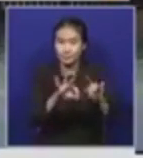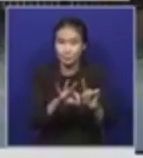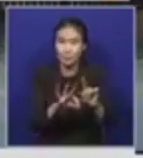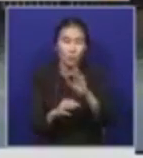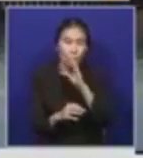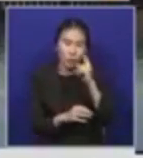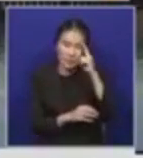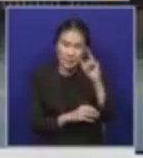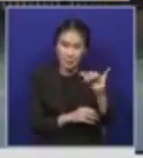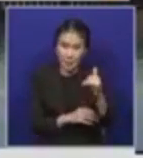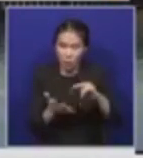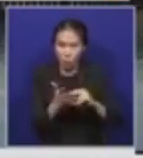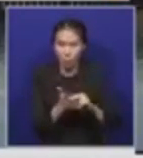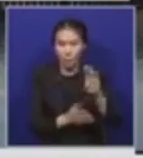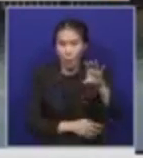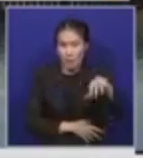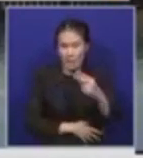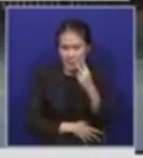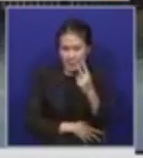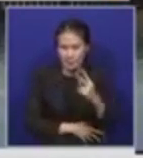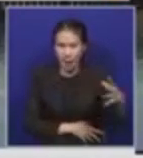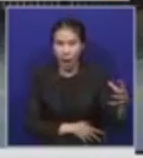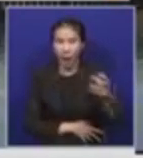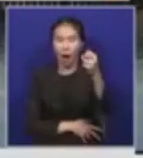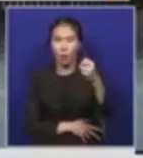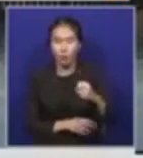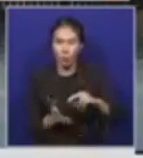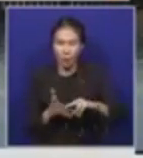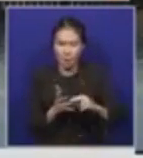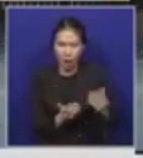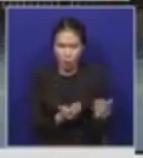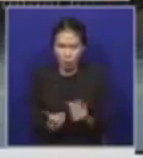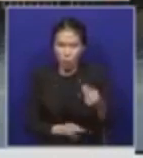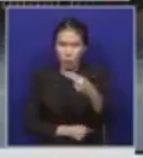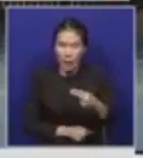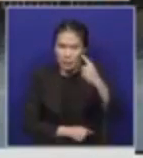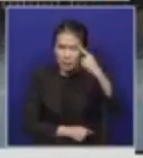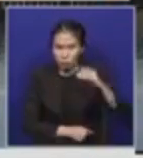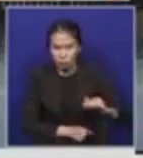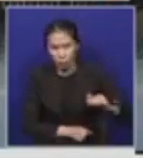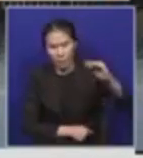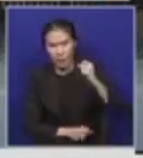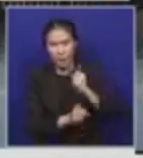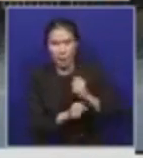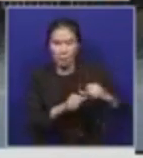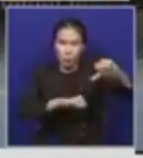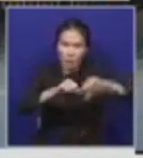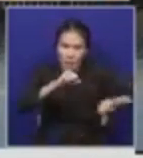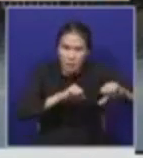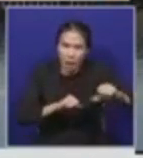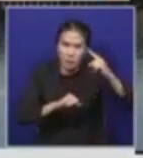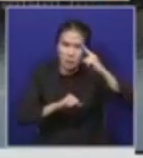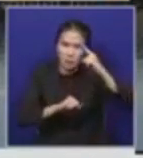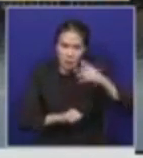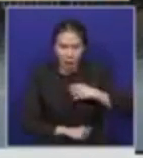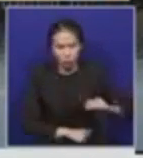อยู่ในมือของบริษัทหรือว่านักปรับปรุงพันธุ์เนี่ยลูกหลานของเราที่จะเติบโตเป็นนักวิทยาศาสตร์ลูกหลานของเราที่จะเติบ